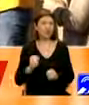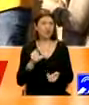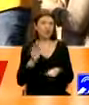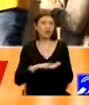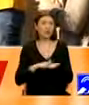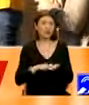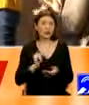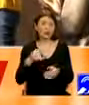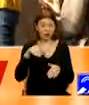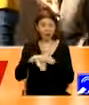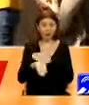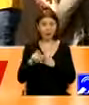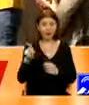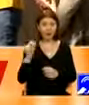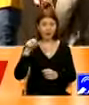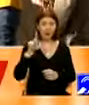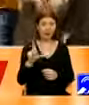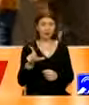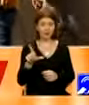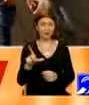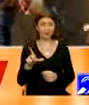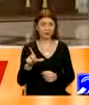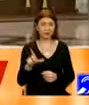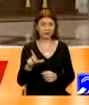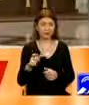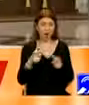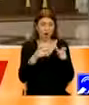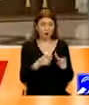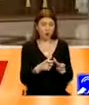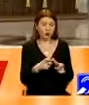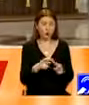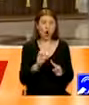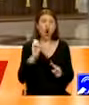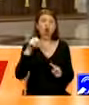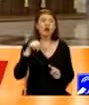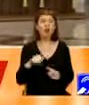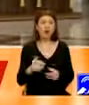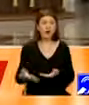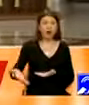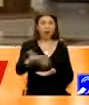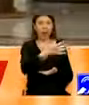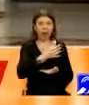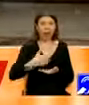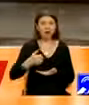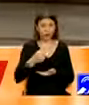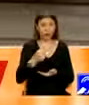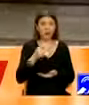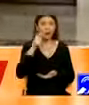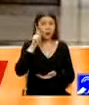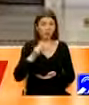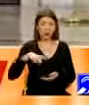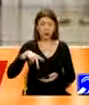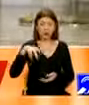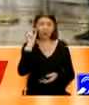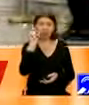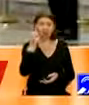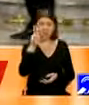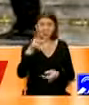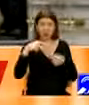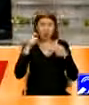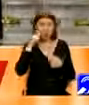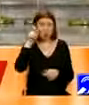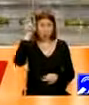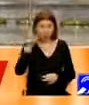că în interiorul PNL, tabăra pro-Orban adună aderenți, sunt deja 13